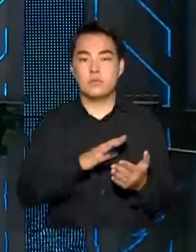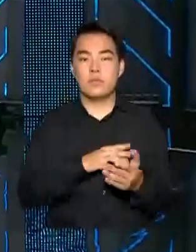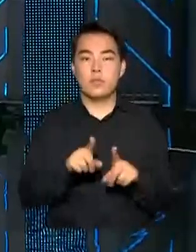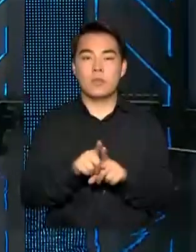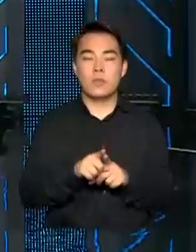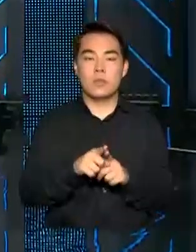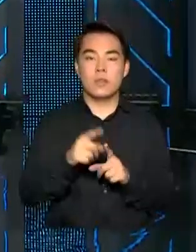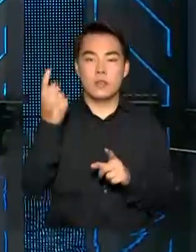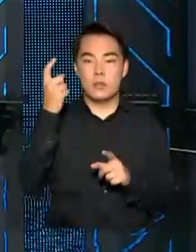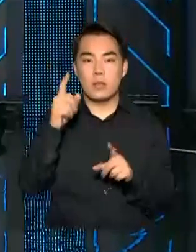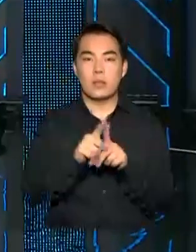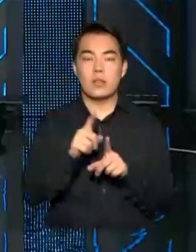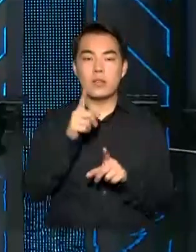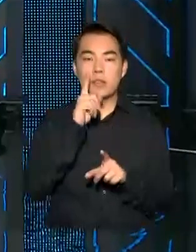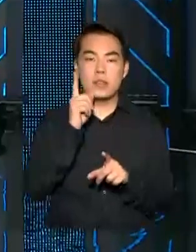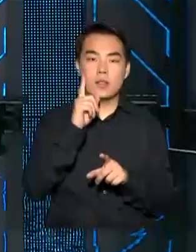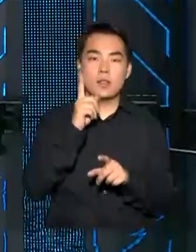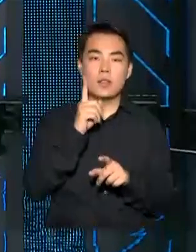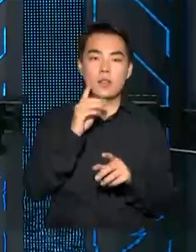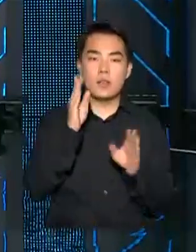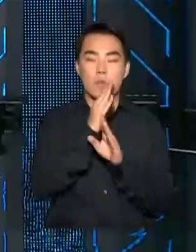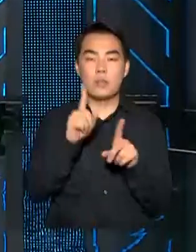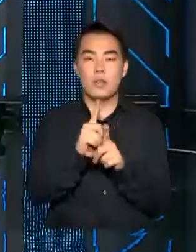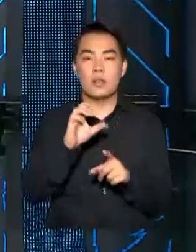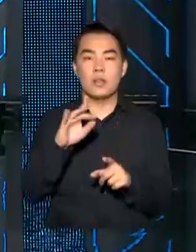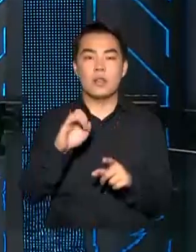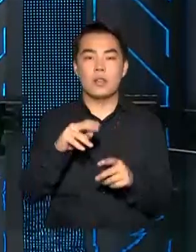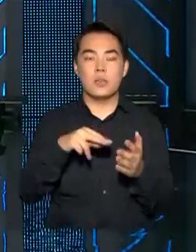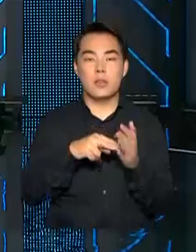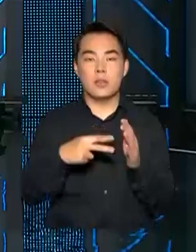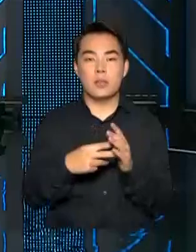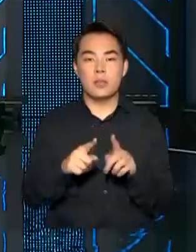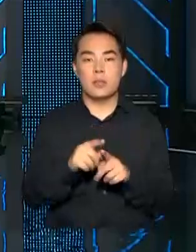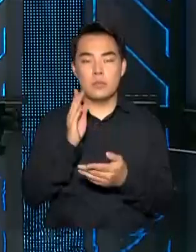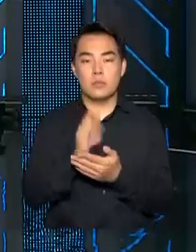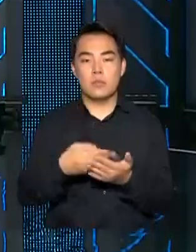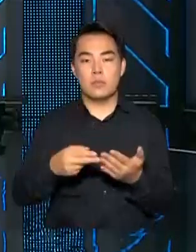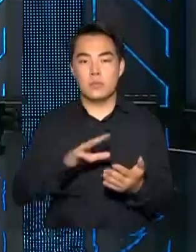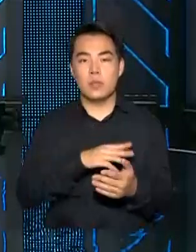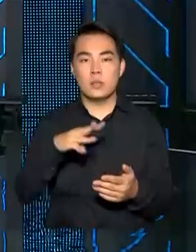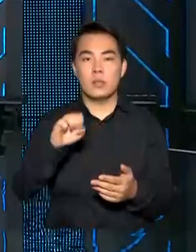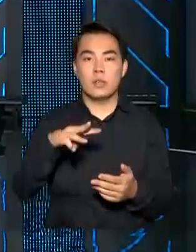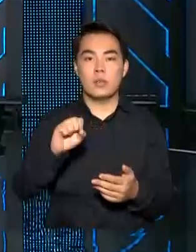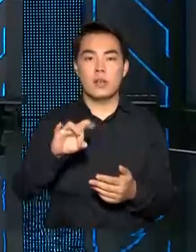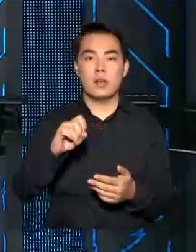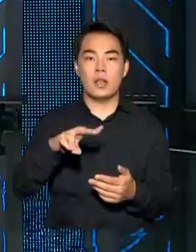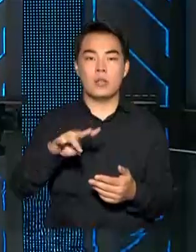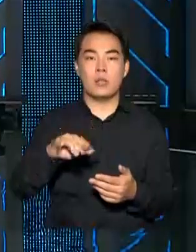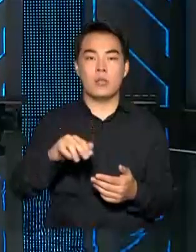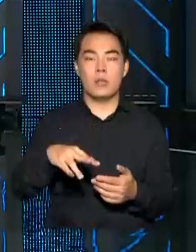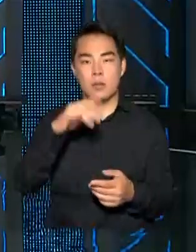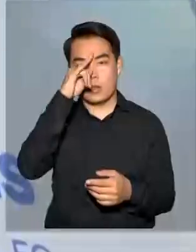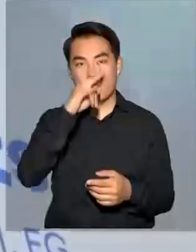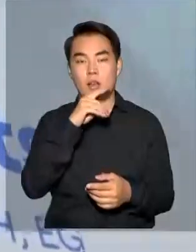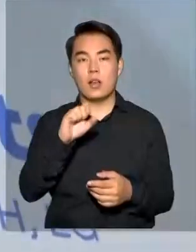шикізат, батареялар және жасыл сутек құны тізбегі саласындағы стратегиялық әріптестікке арналған. Меморандум Қазақстанның одақтық өнеркәсіптік